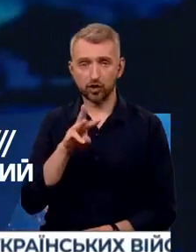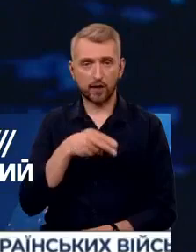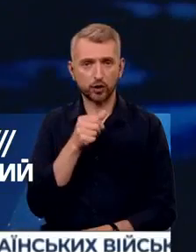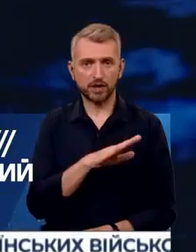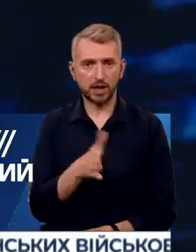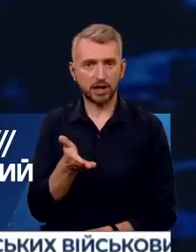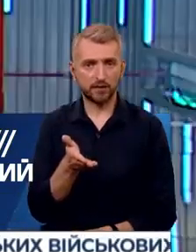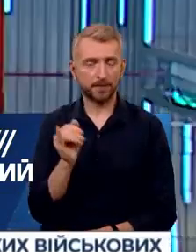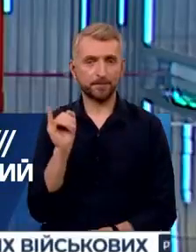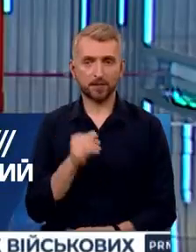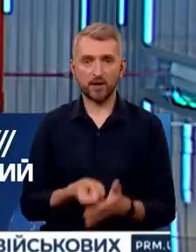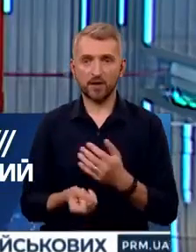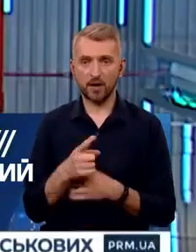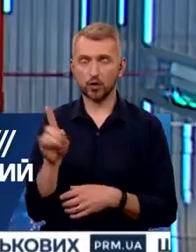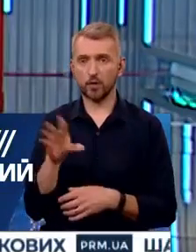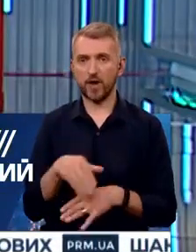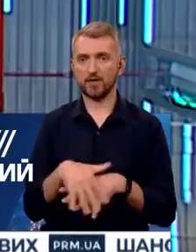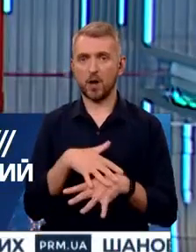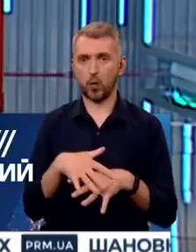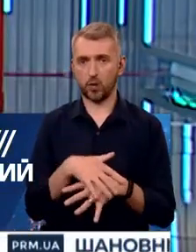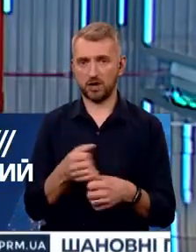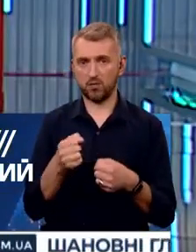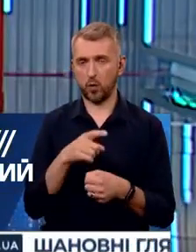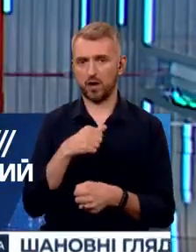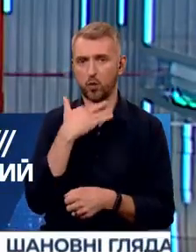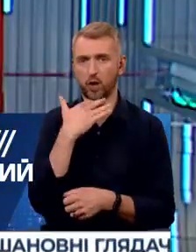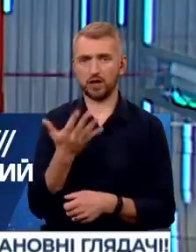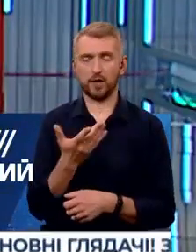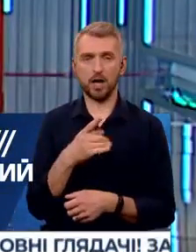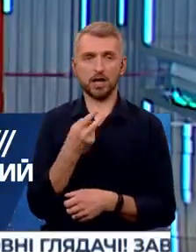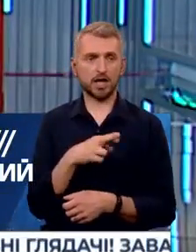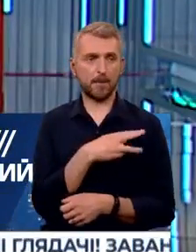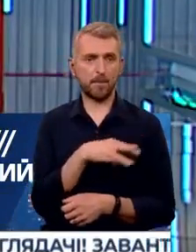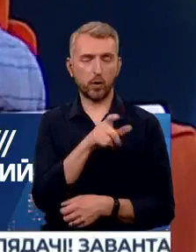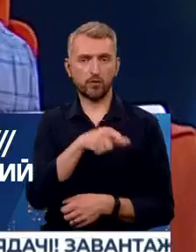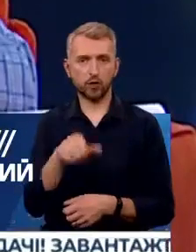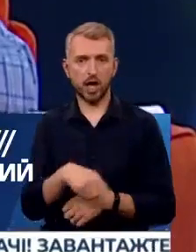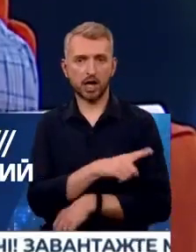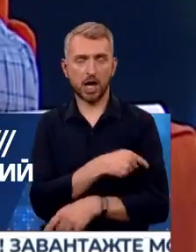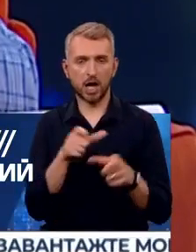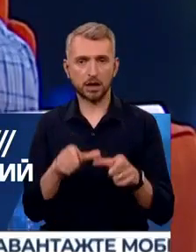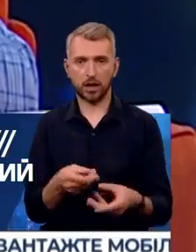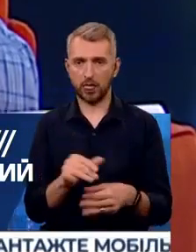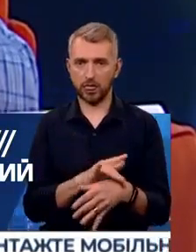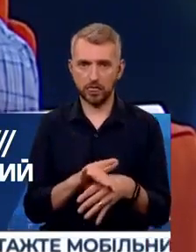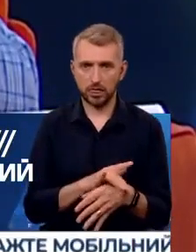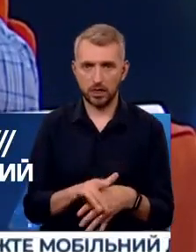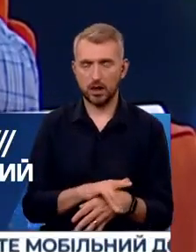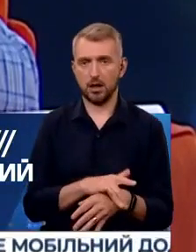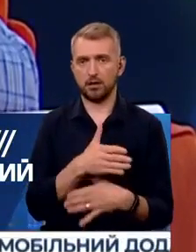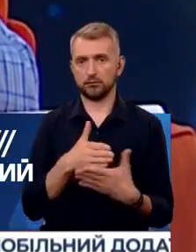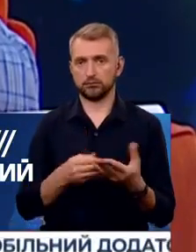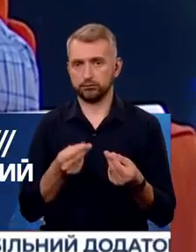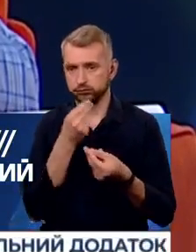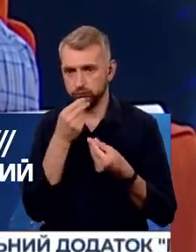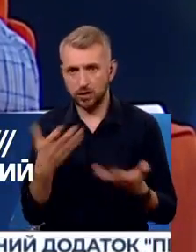І виявляється, що весь народ тримають за дураків. Для мільйонів людей карантин, без грошів'я, без хліб'я і